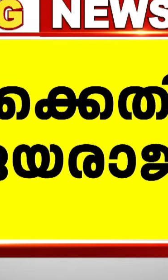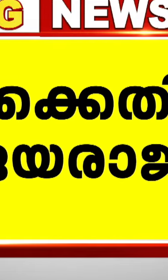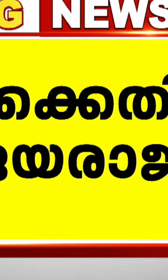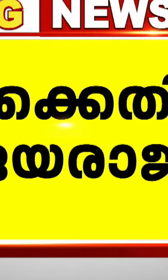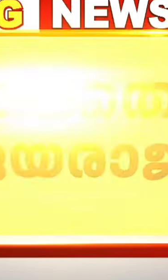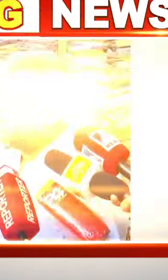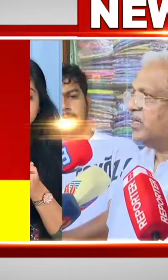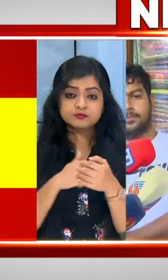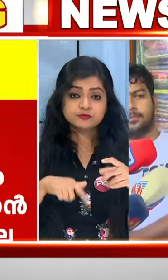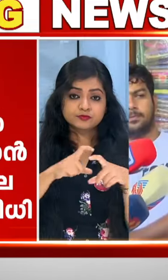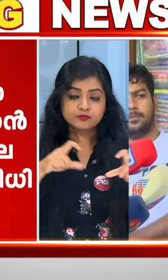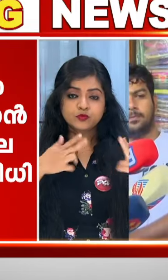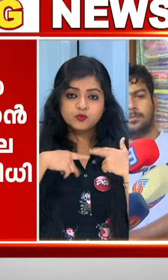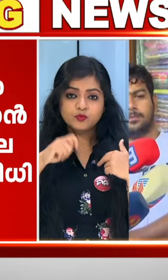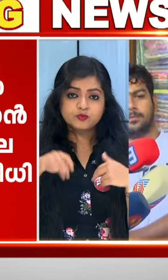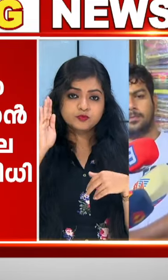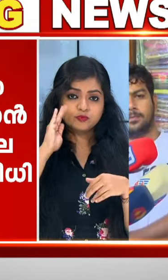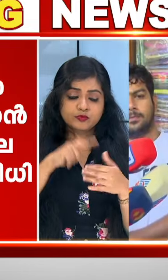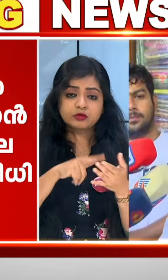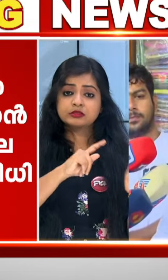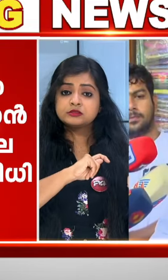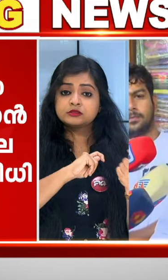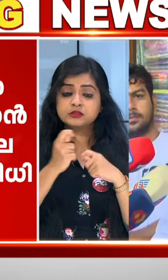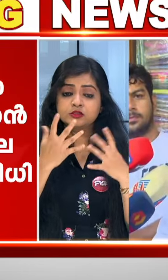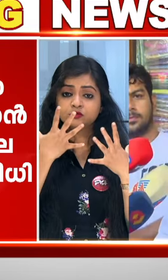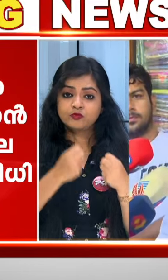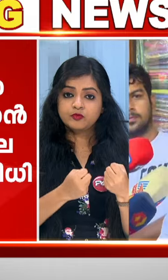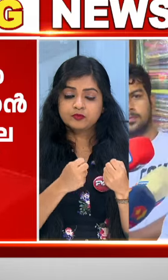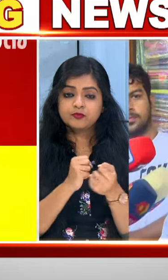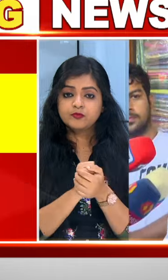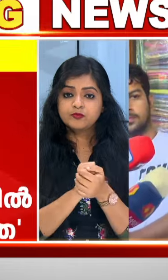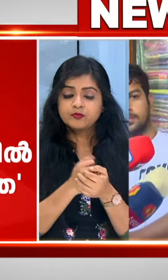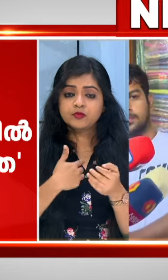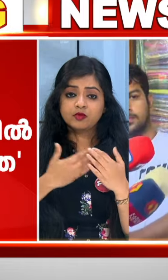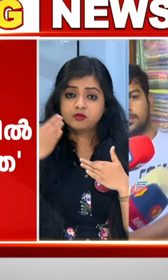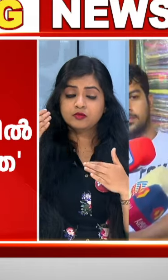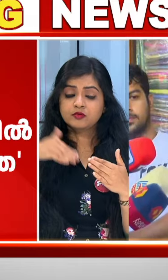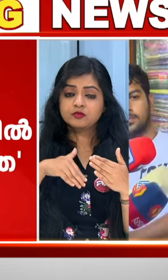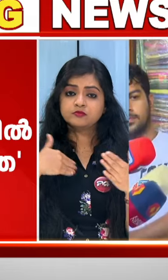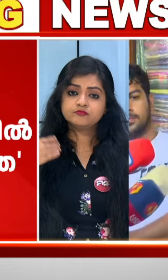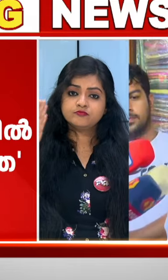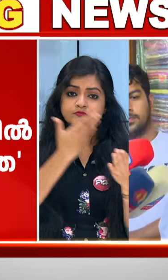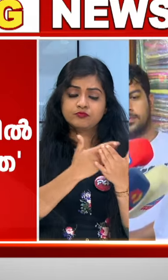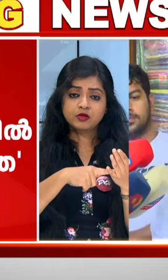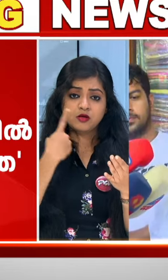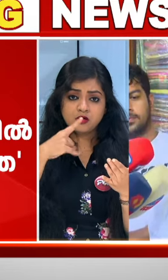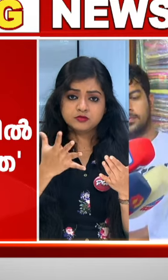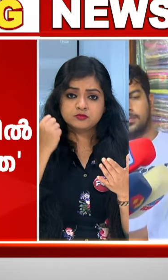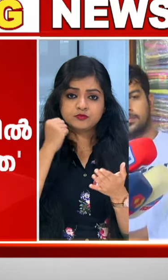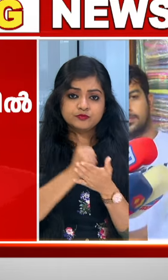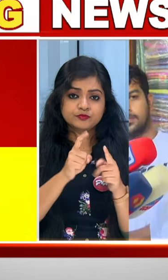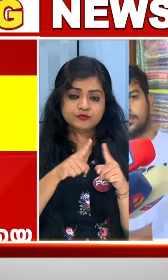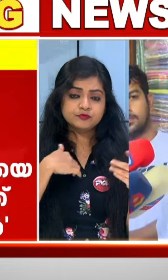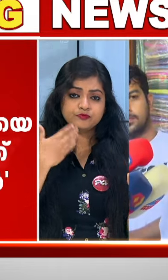ഈ ബെഞ്ച് പരിഗണിക്കുന്നത് മാറ്റണം എന്നാവശ്യപ്പെട്ടുകൊണ്ടാണ് ഞാൻ ഹർജി കൊടുത്തത്. നീതിക്ക് വേണ്ടി ആണ്,